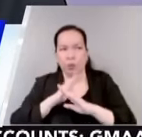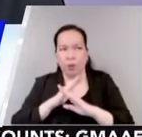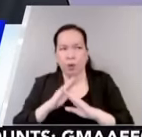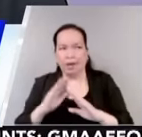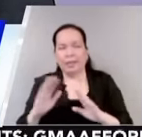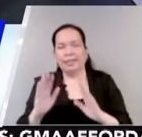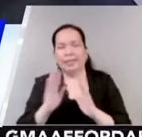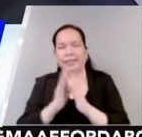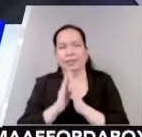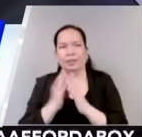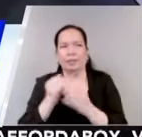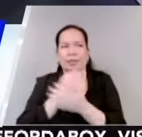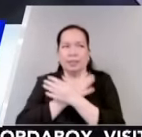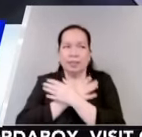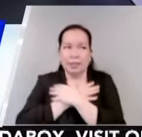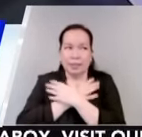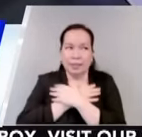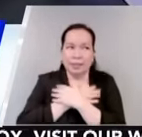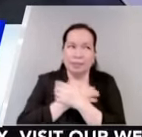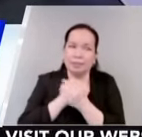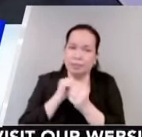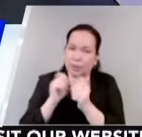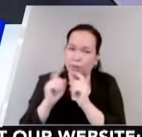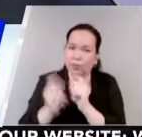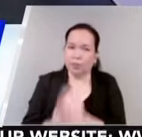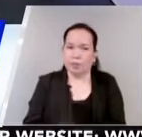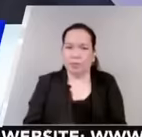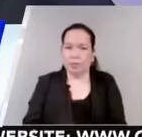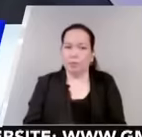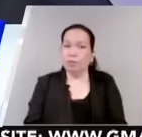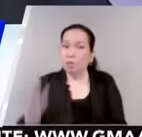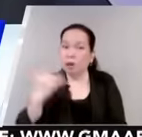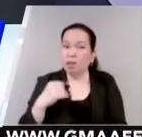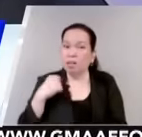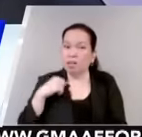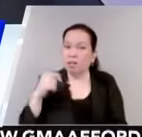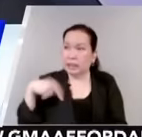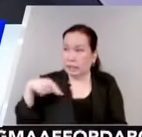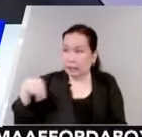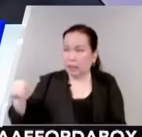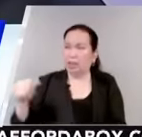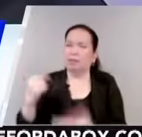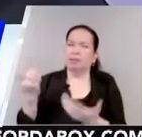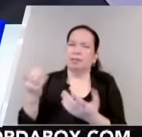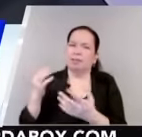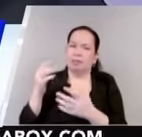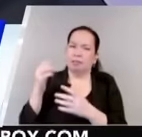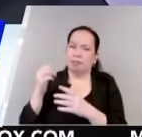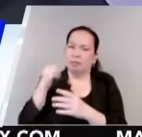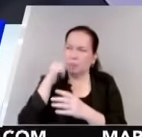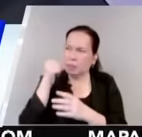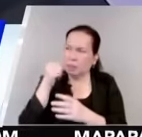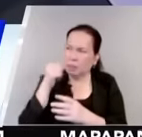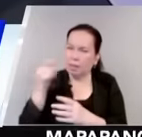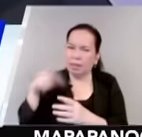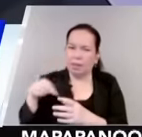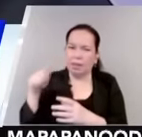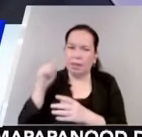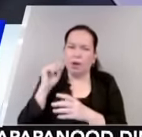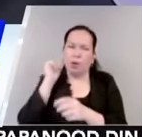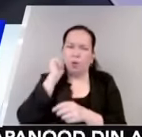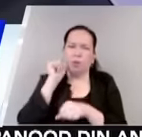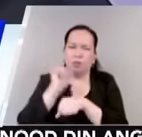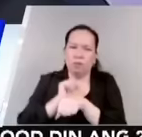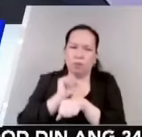mas makakapag-usap kami. Kasi yung everyday structure naman ng mga araw namin is working, fight